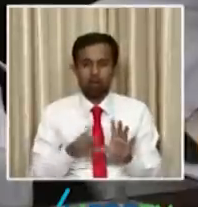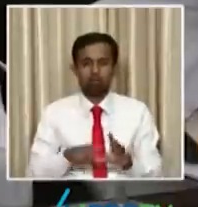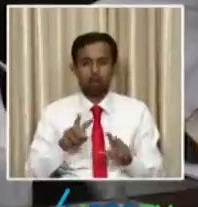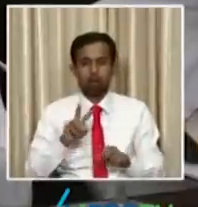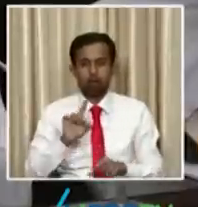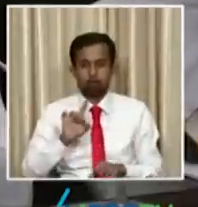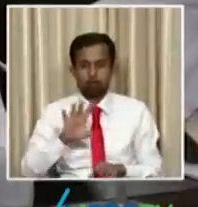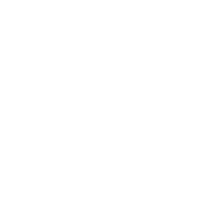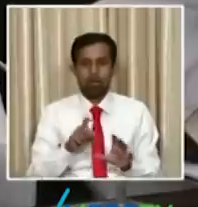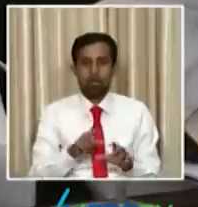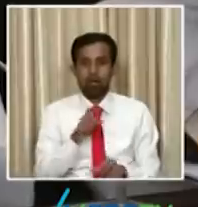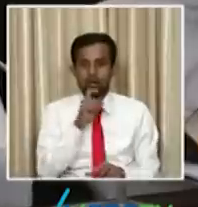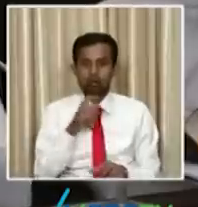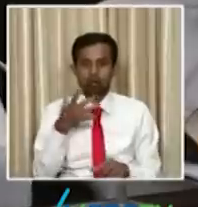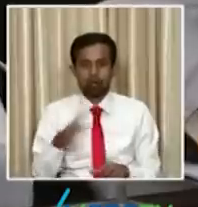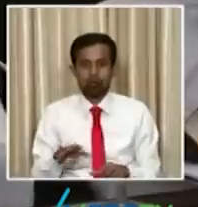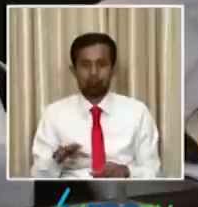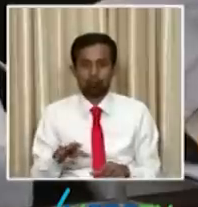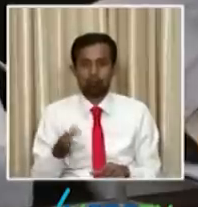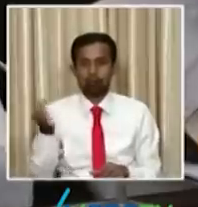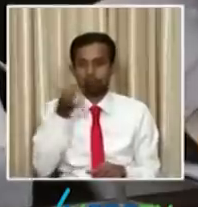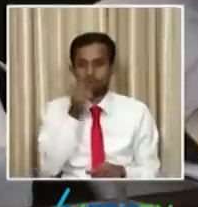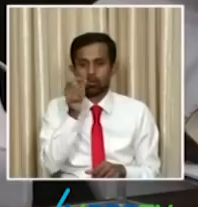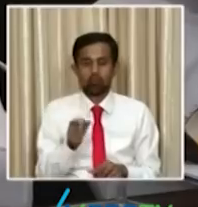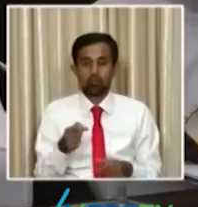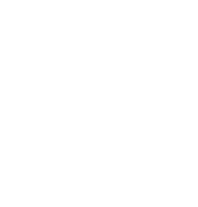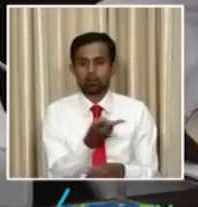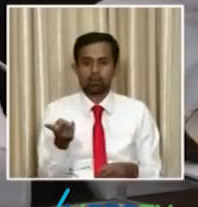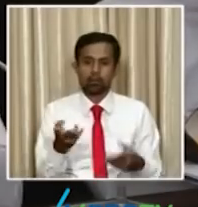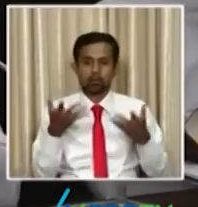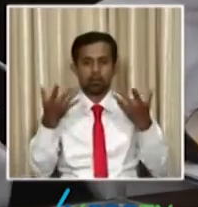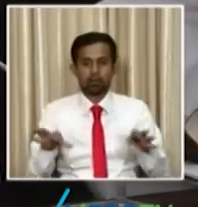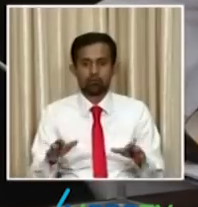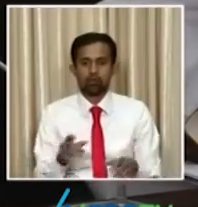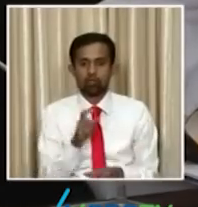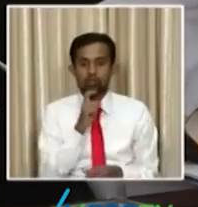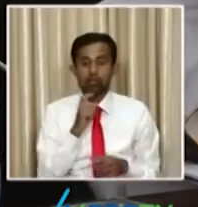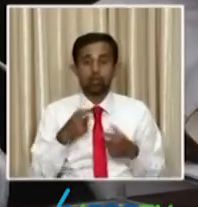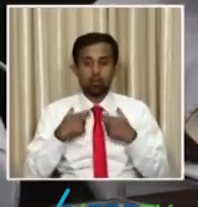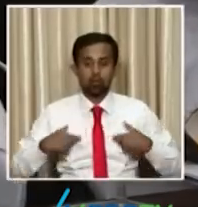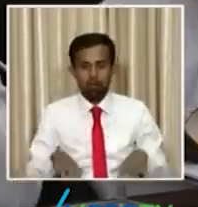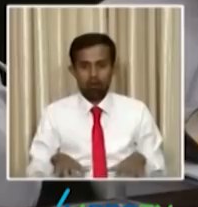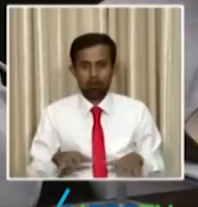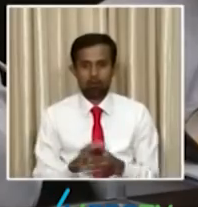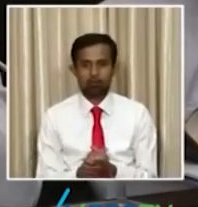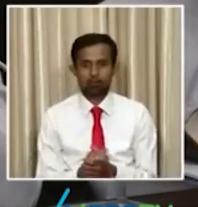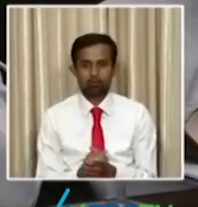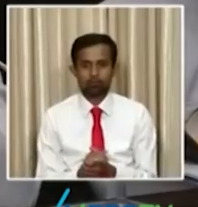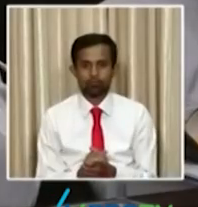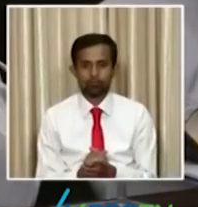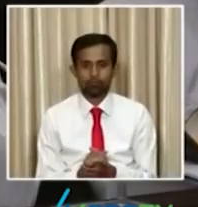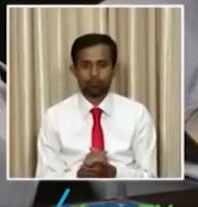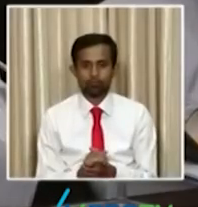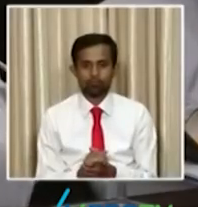ගිහිල්ලා නඩුවක් ඉවර වෙනකොට නඩුව කියවපු පැමිණිලි කාර්යයයි විත්ති කාර්යයයි දෙන්නම ඉවරයි. හැබැයි නීතිඥ මහත්තය තමයි පෝසත් වෙලා